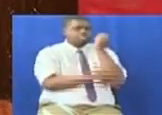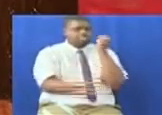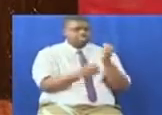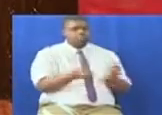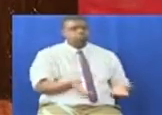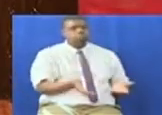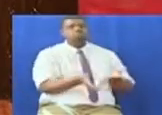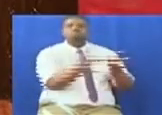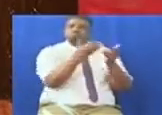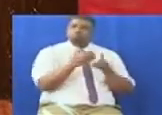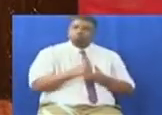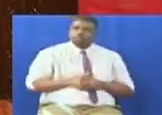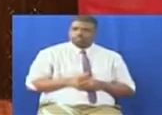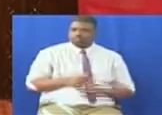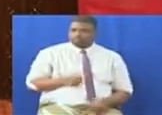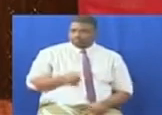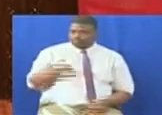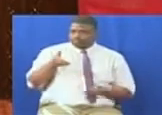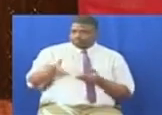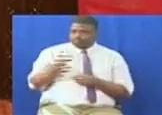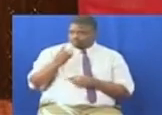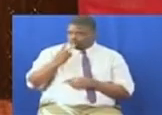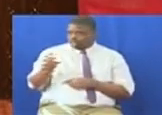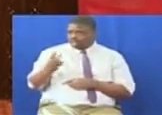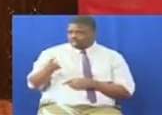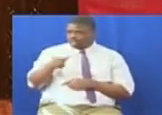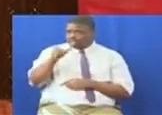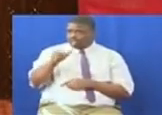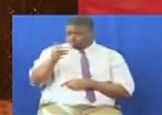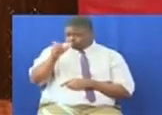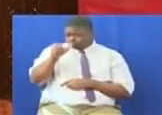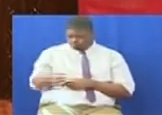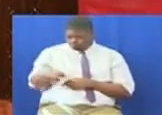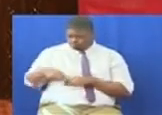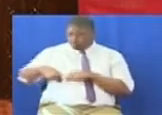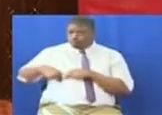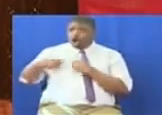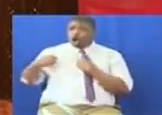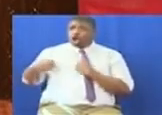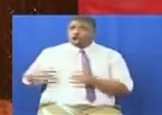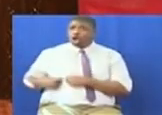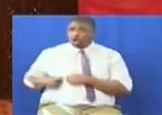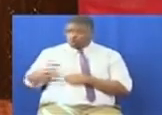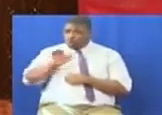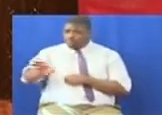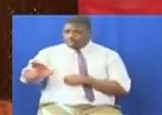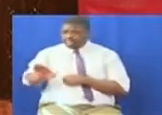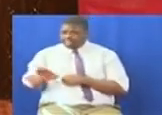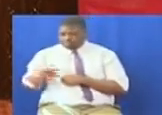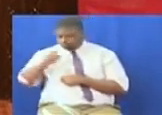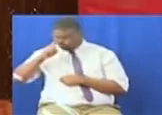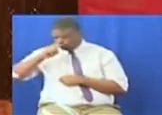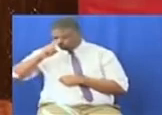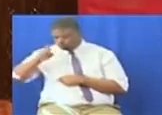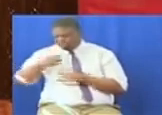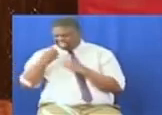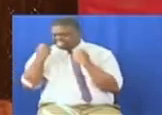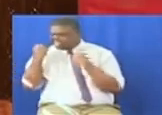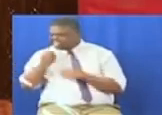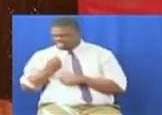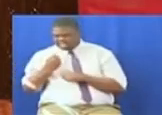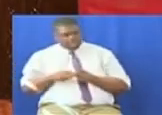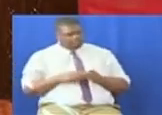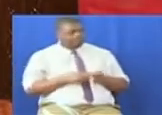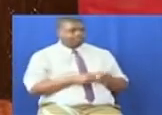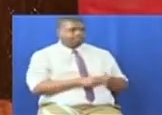kura na mwangalia mtu hati yake, moyo wake wa kuvumilia Watanzania, moyo wake wa kuchunguza shida, moyo wake wa kuepusha